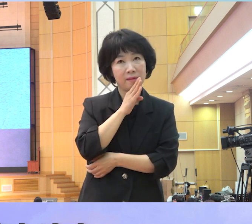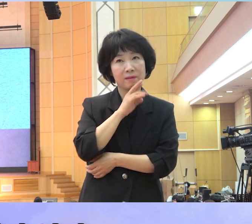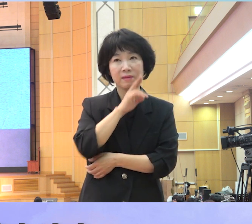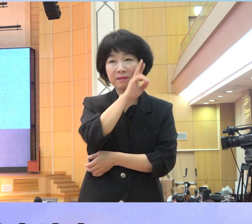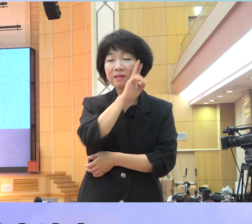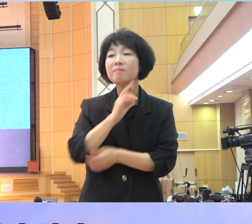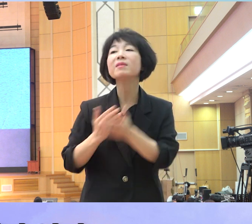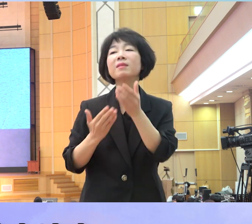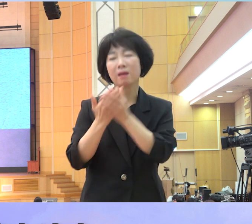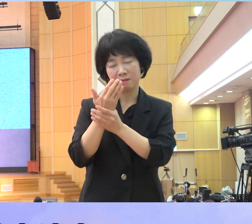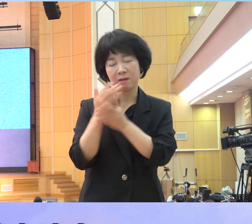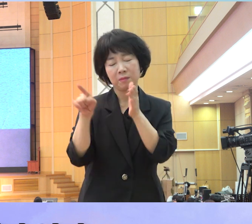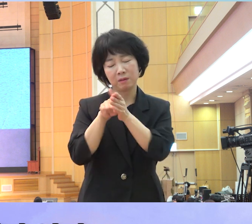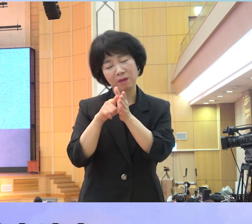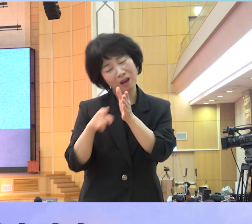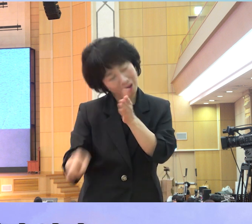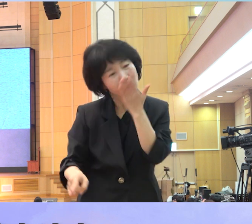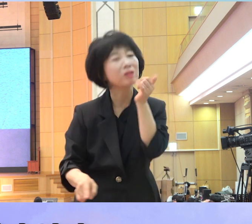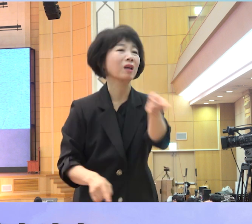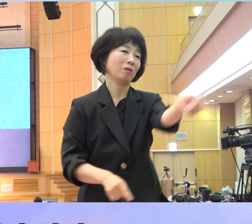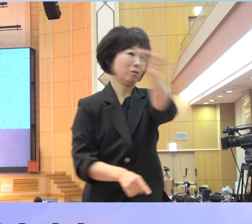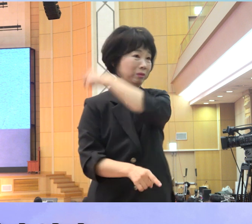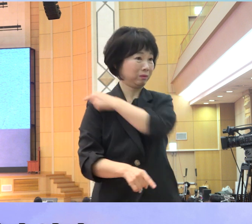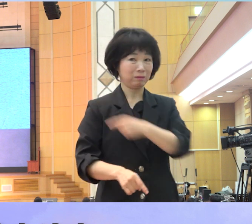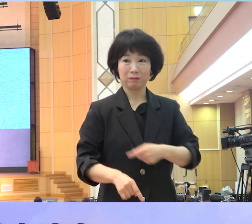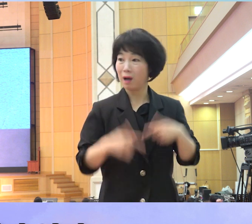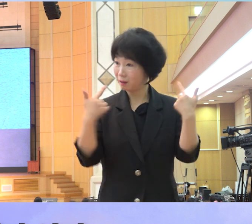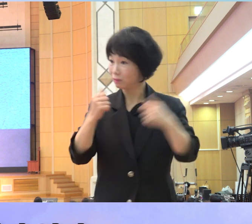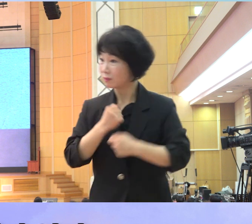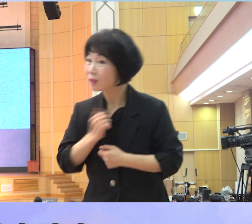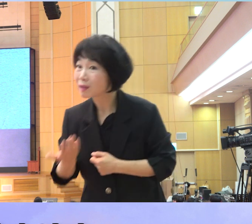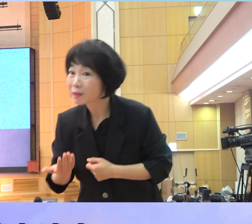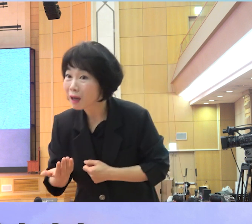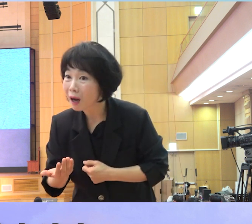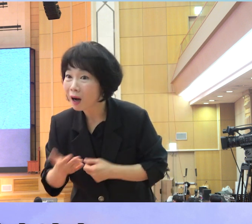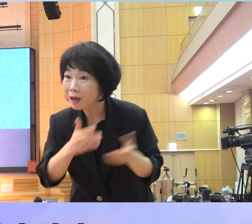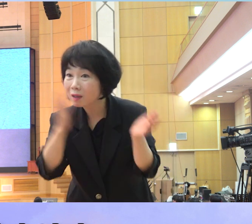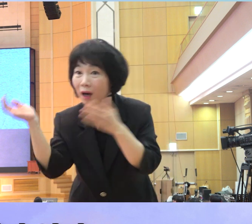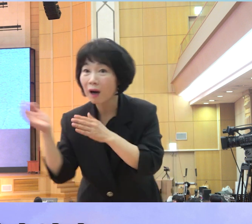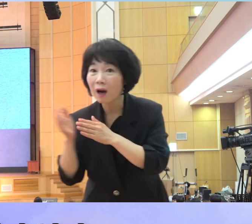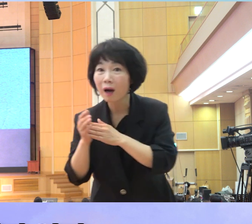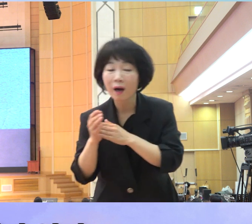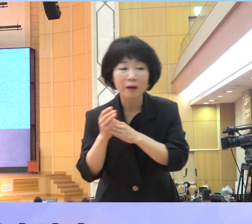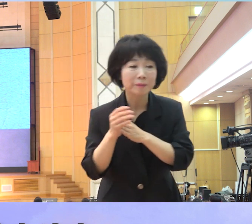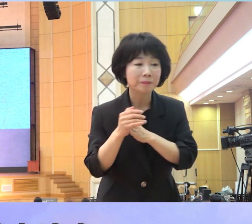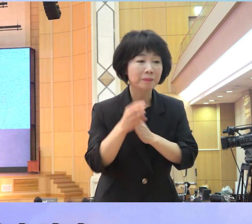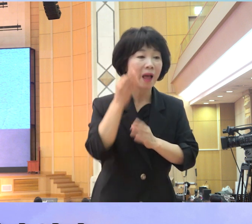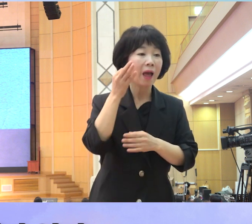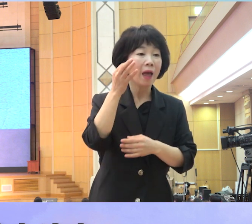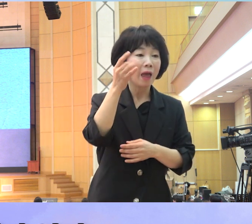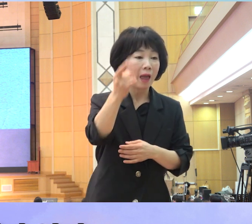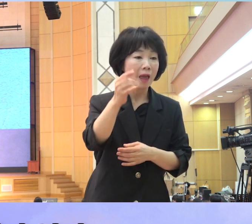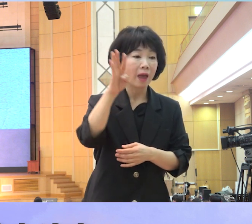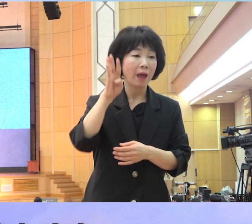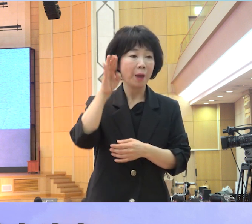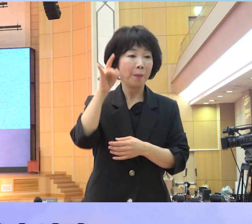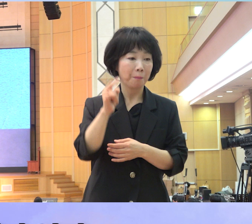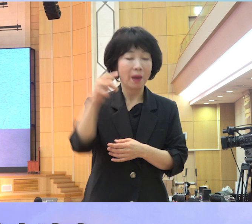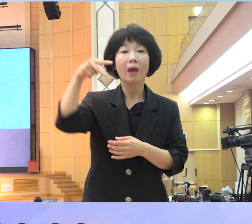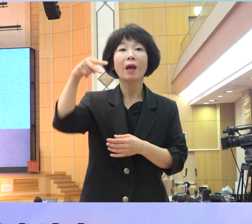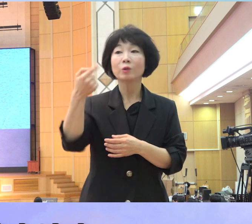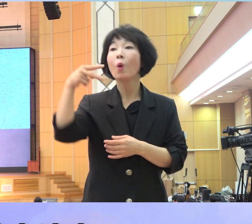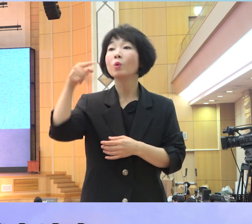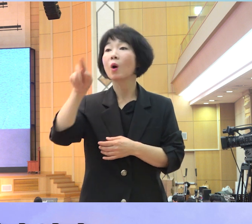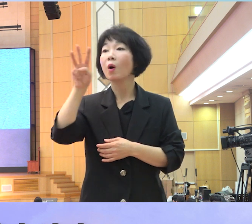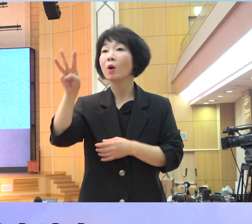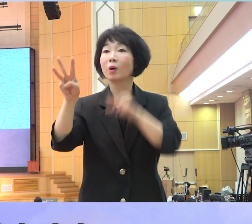그런데 여러분, 말씀을 한번 보세요. 에베소서 3장 20절입니다. 여러분